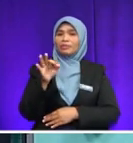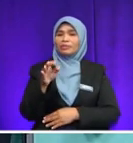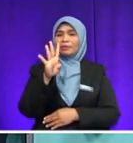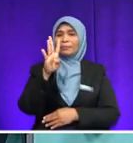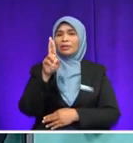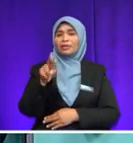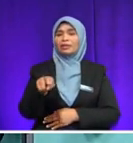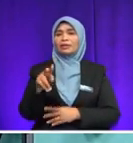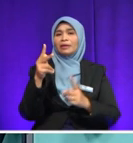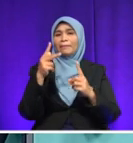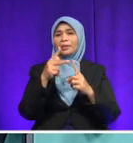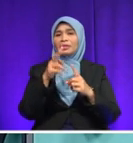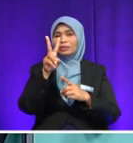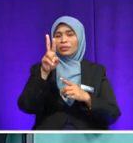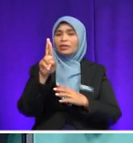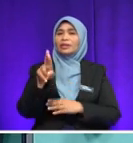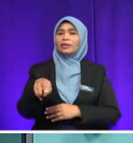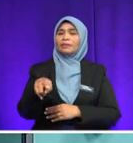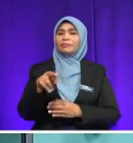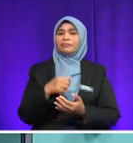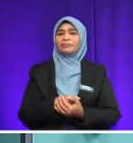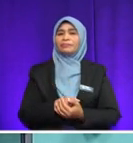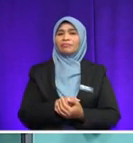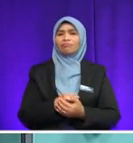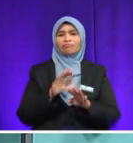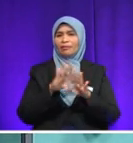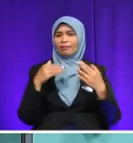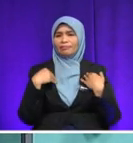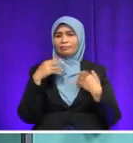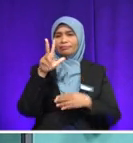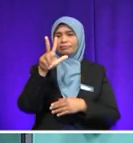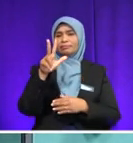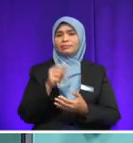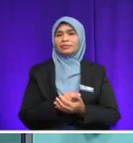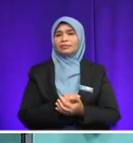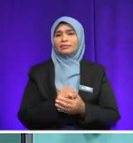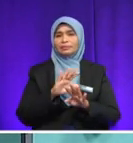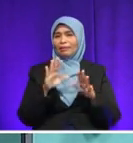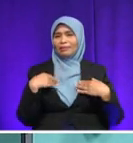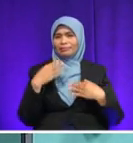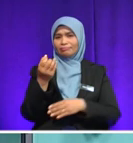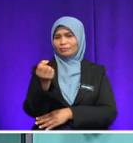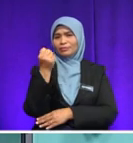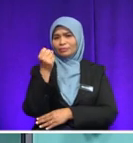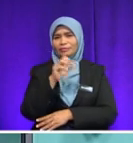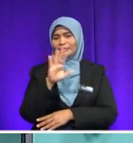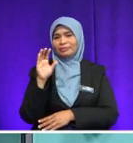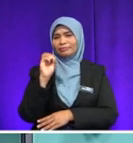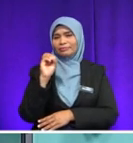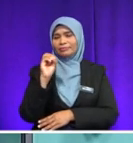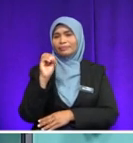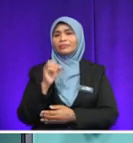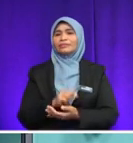rakaat kepada dua rakaatnya tuh tak ada tiga tak ada subuh ya tak ada dua tadi satu